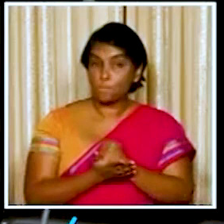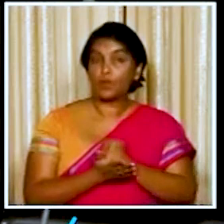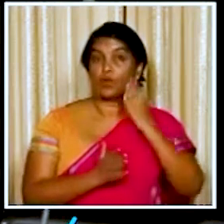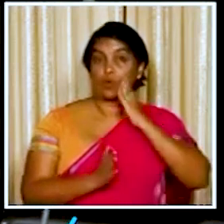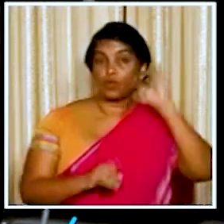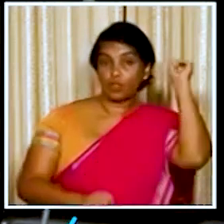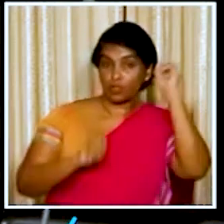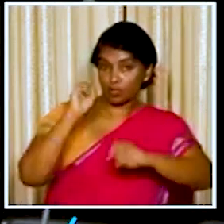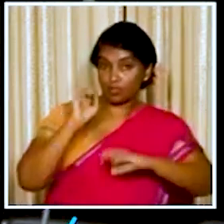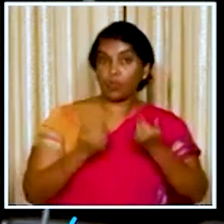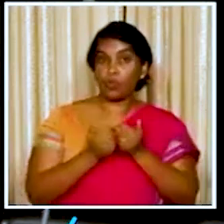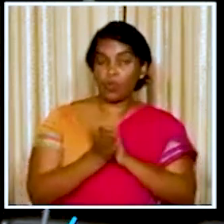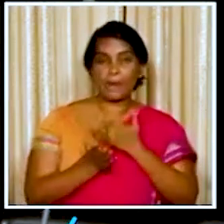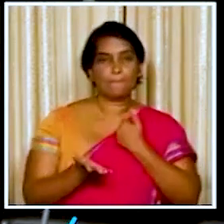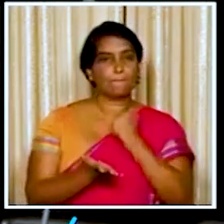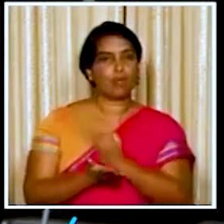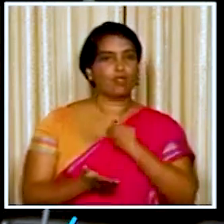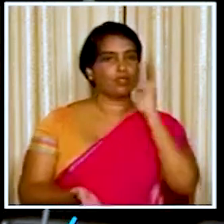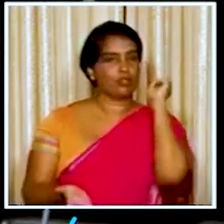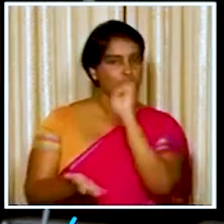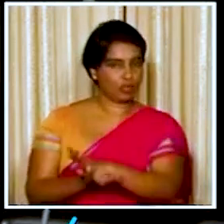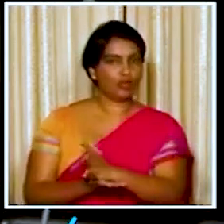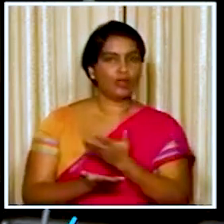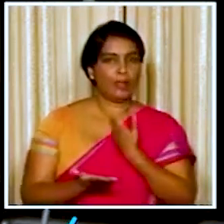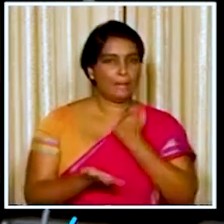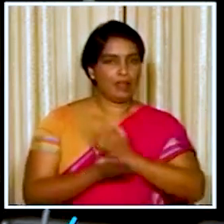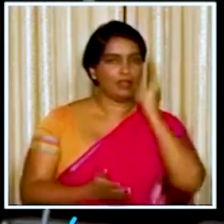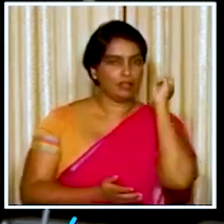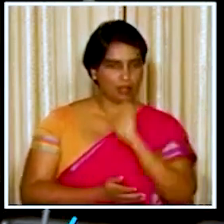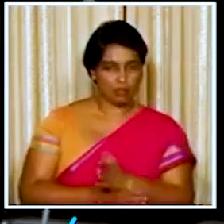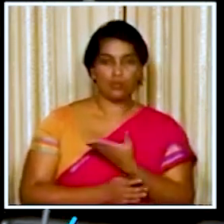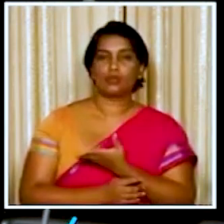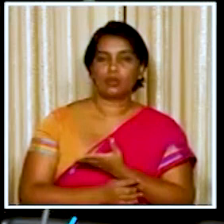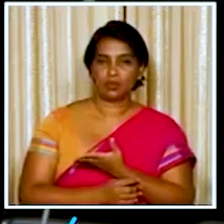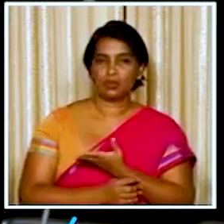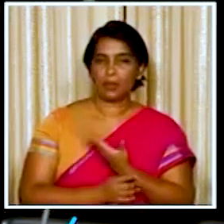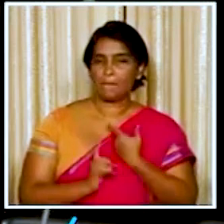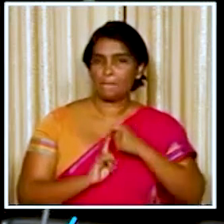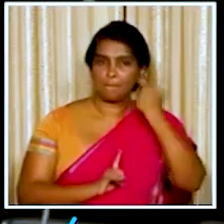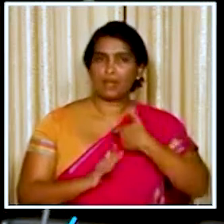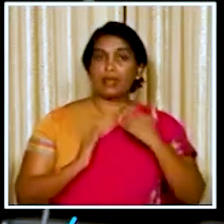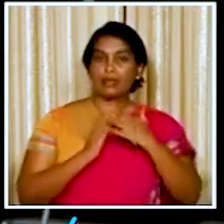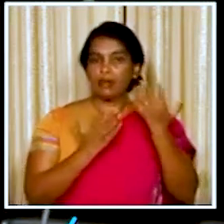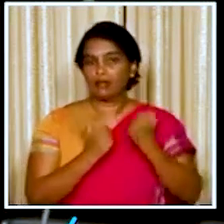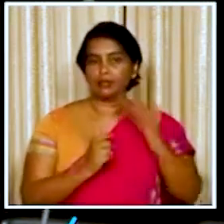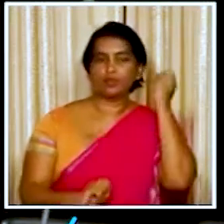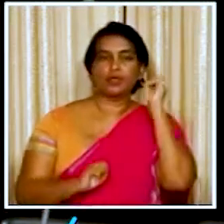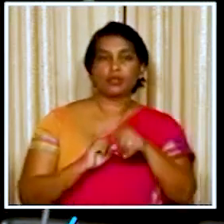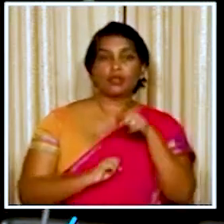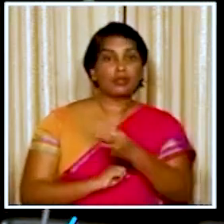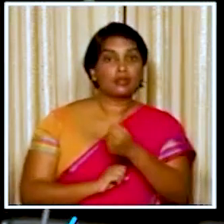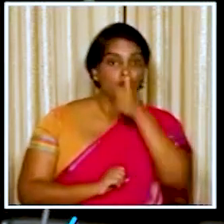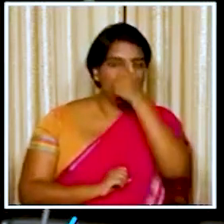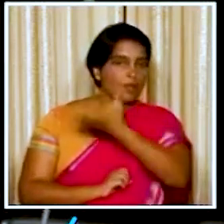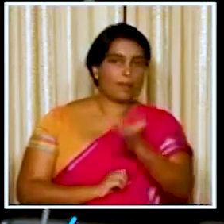මිනිස්සු සල්ලි එවන්නේ තමන්ගේ ගිණුමට, තමන්ගේ පර්සනල් account එකට, තමන්ගේ නැත්නම් තමන්ගේ ගියක් දොරක් ගන්න මොකකට හරි. ඒ සල්ලි